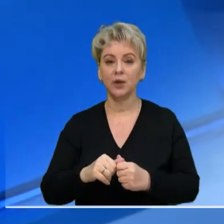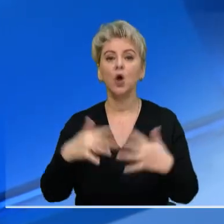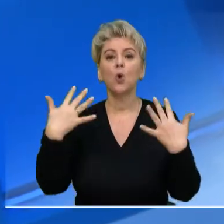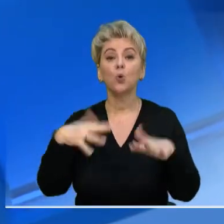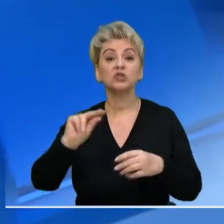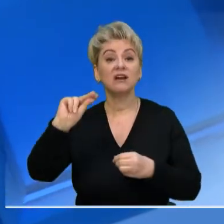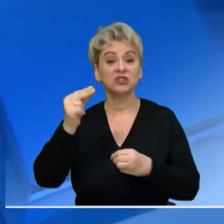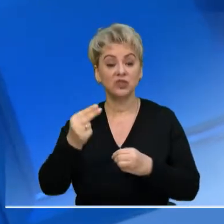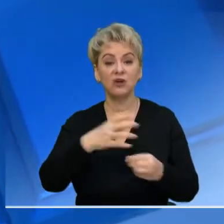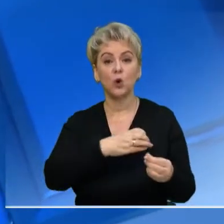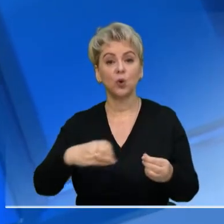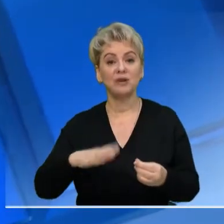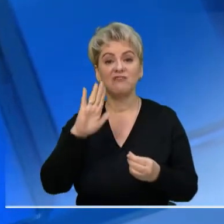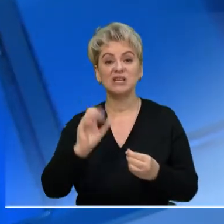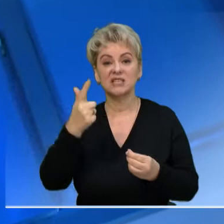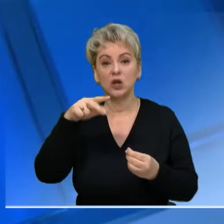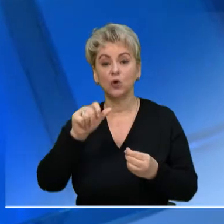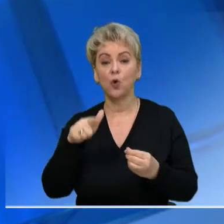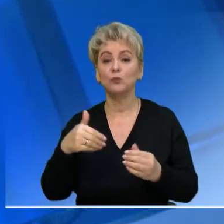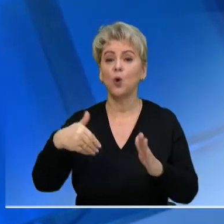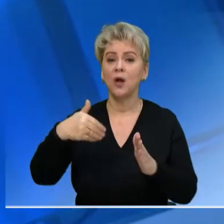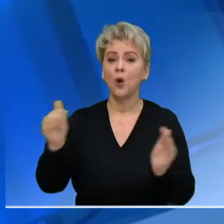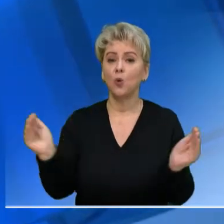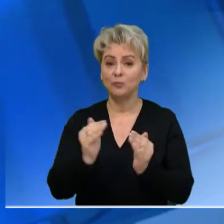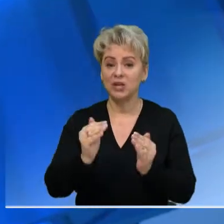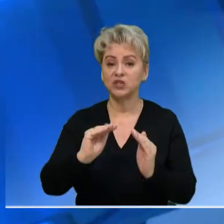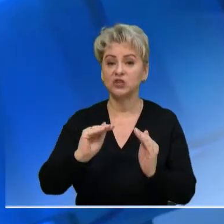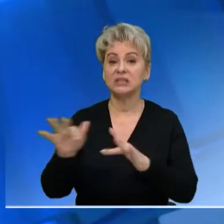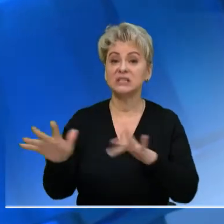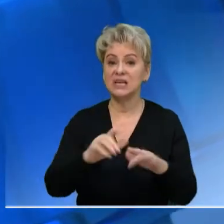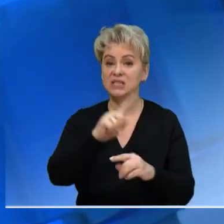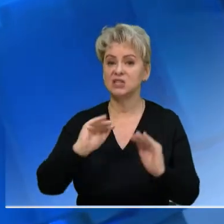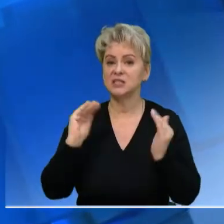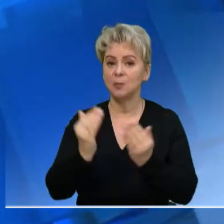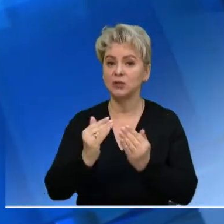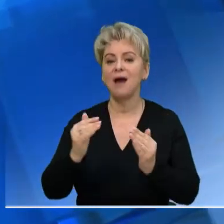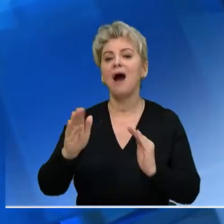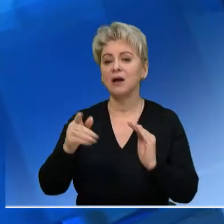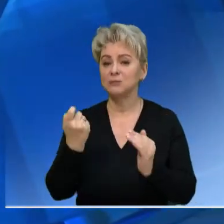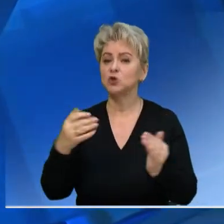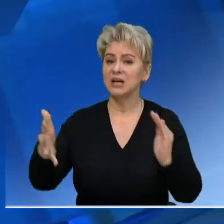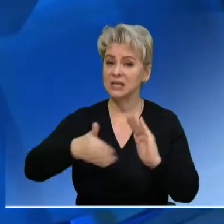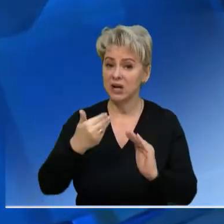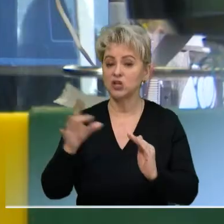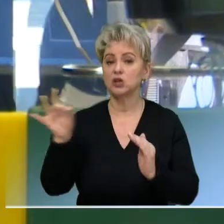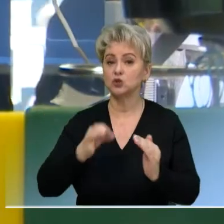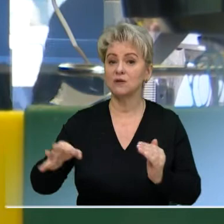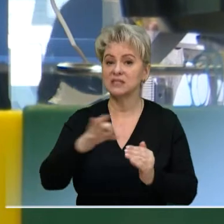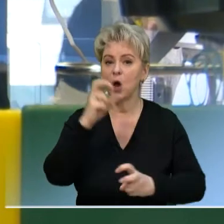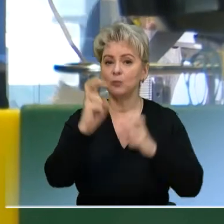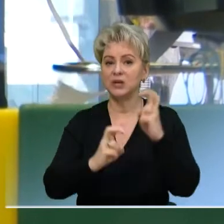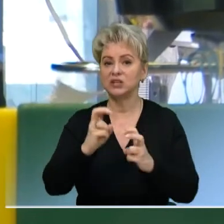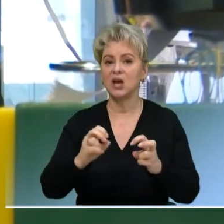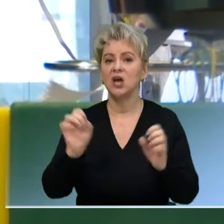Уже в четверг губернатор Василий Голубев смягчил действующие из-за пандемии ограничения. В Ростовской области